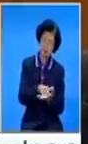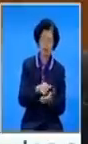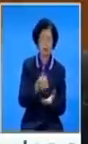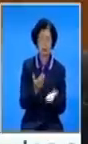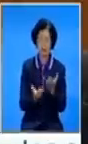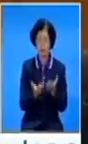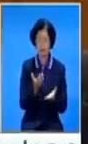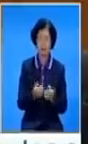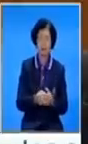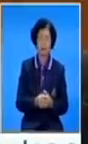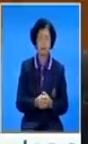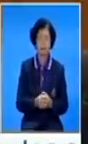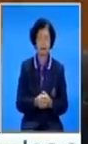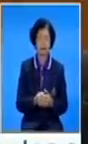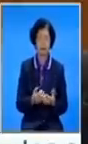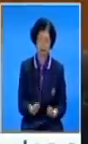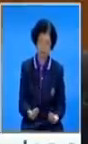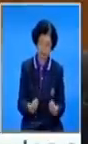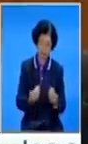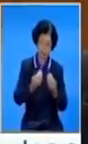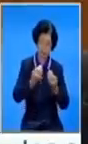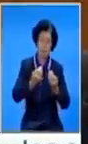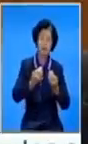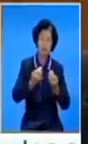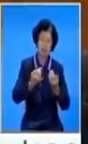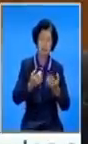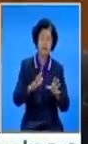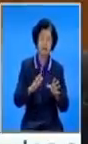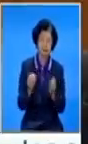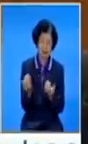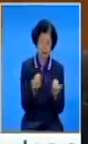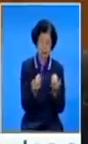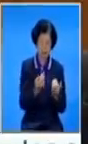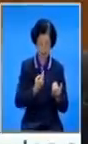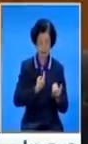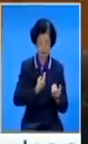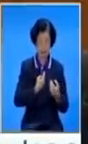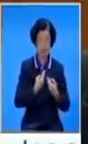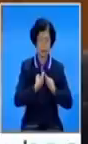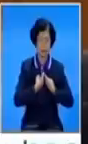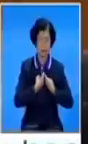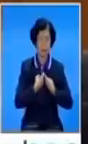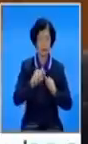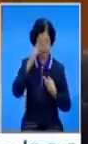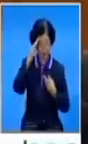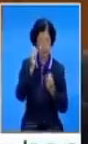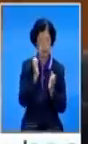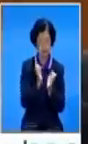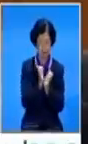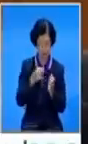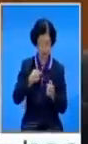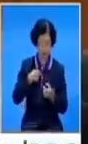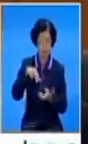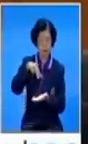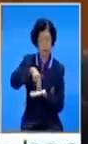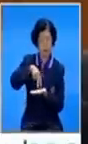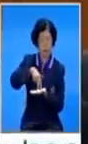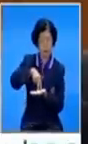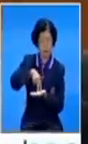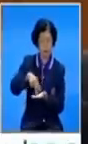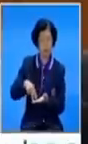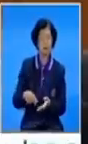แต่ไว้ในอ้อมแขนโดยทิ้งลูกตัวเองที่ยืนเกาะขากางเกงอยู่ยอ